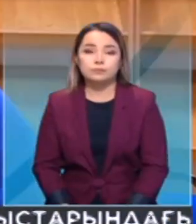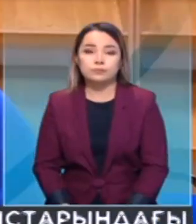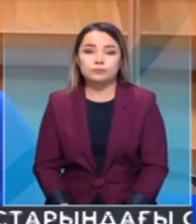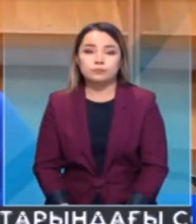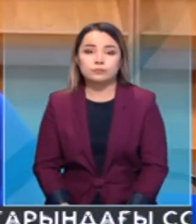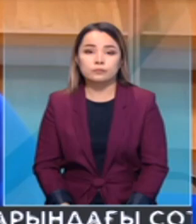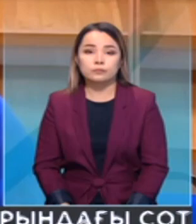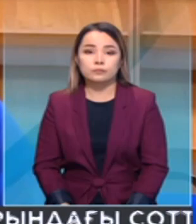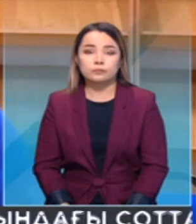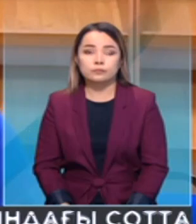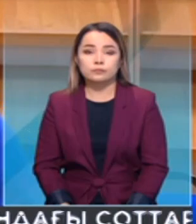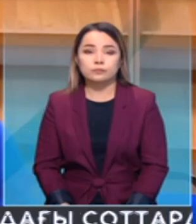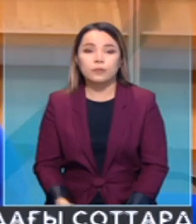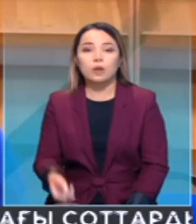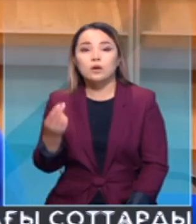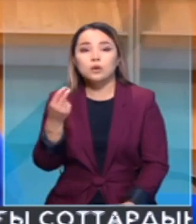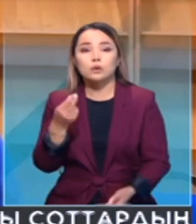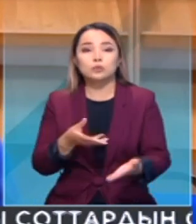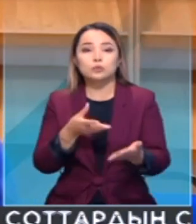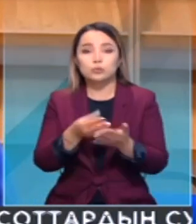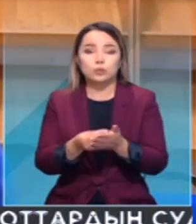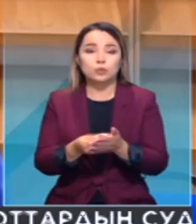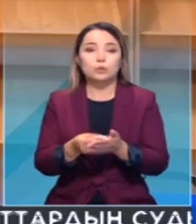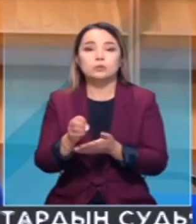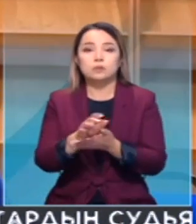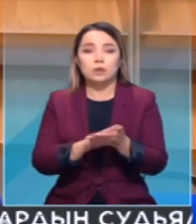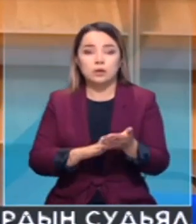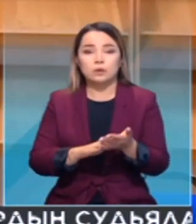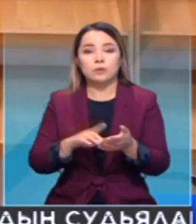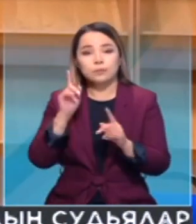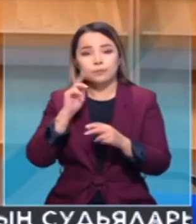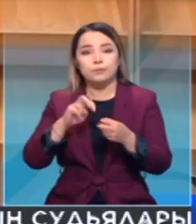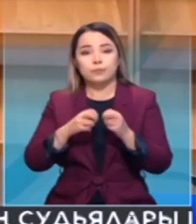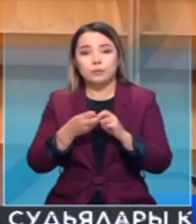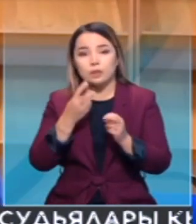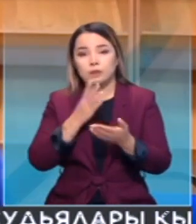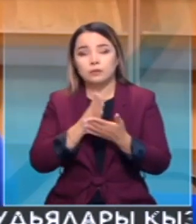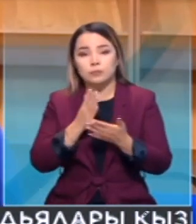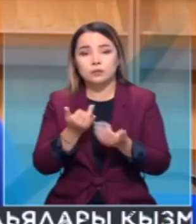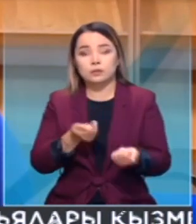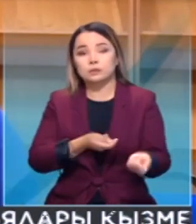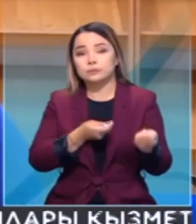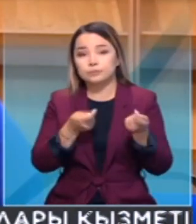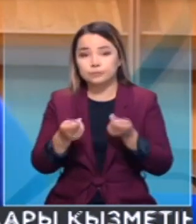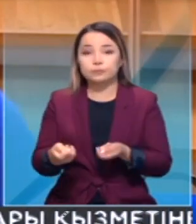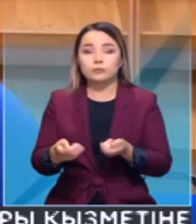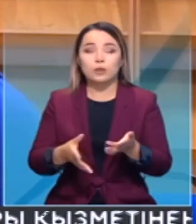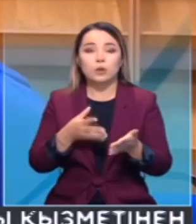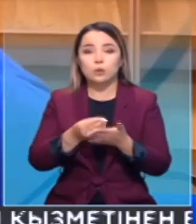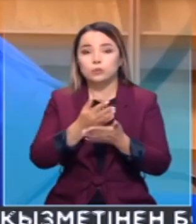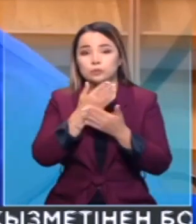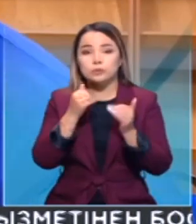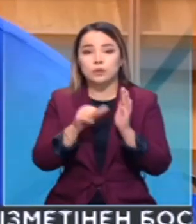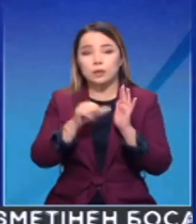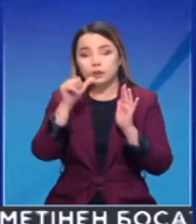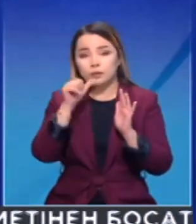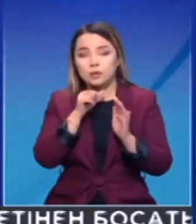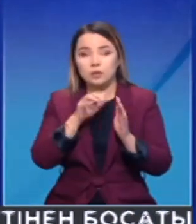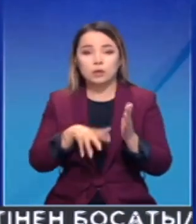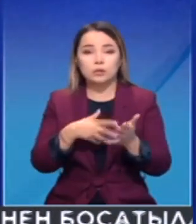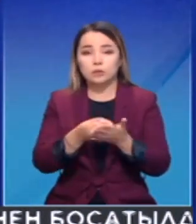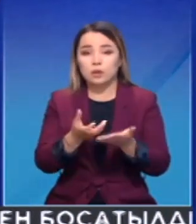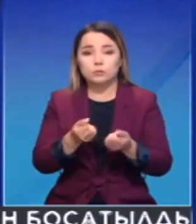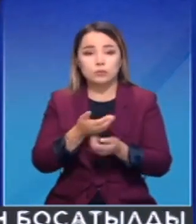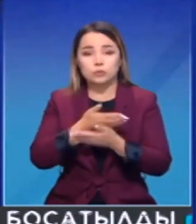Қазір ақша төлеу мәселесі өте ұзақ болып отыр, Алтай. Қазір әкеватыр бәрін. Әлі төлемейді, Алтай болды, ақша алған жоқ па